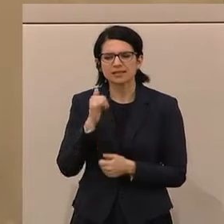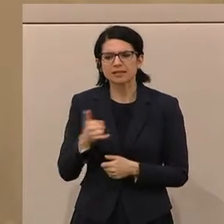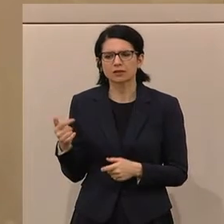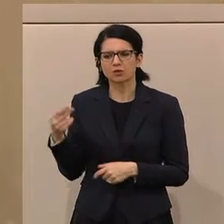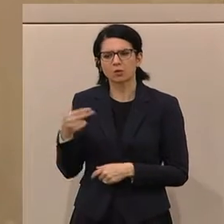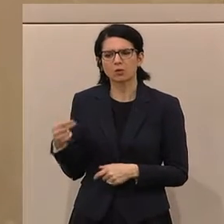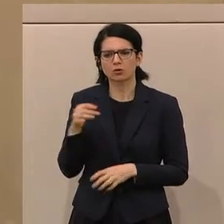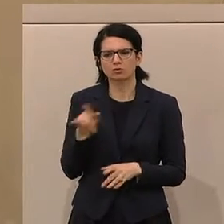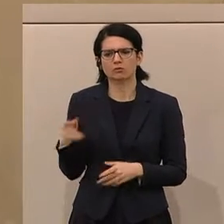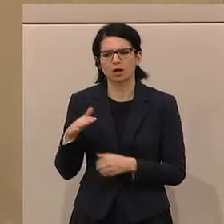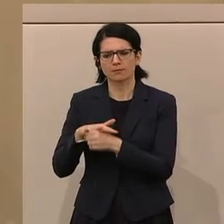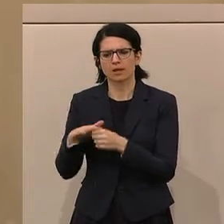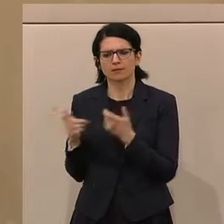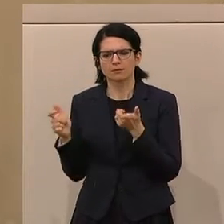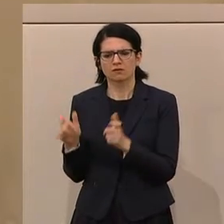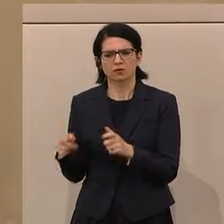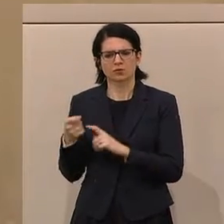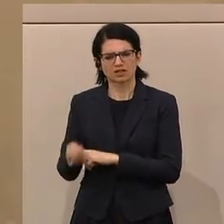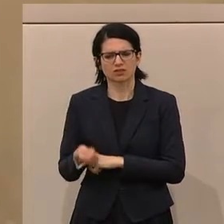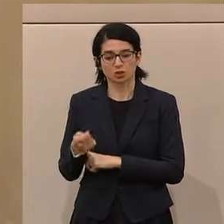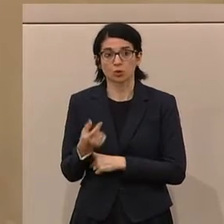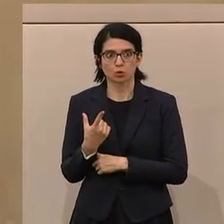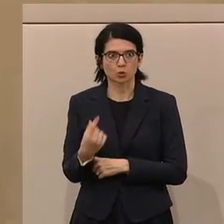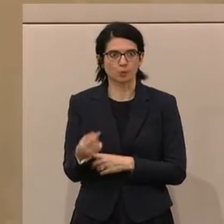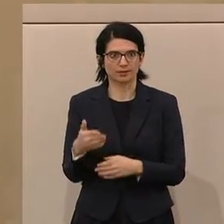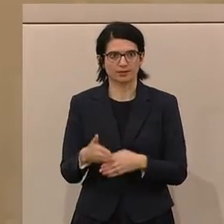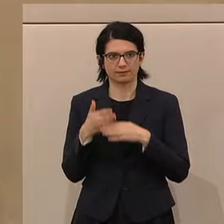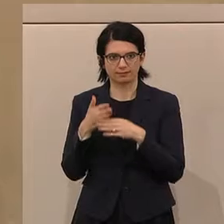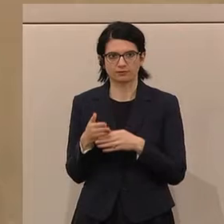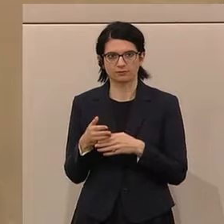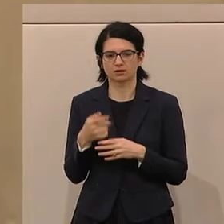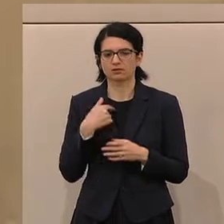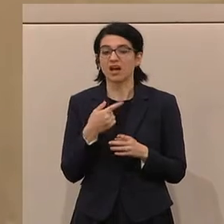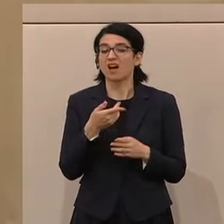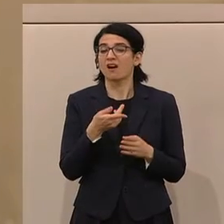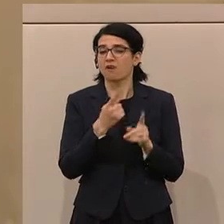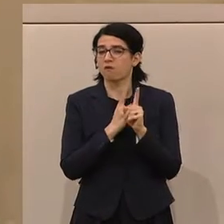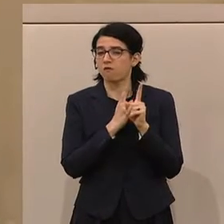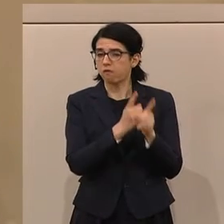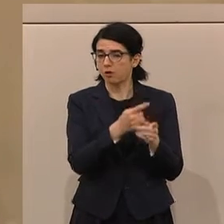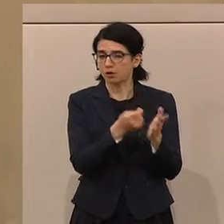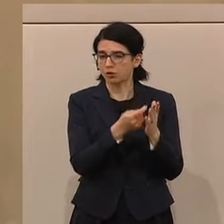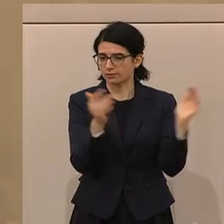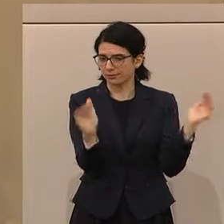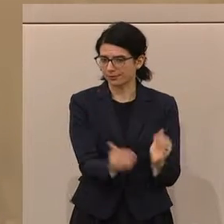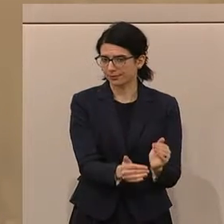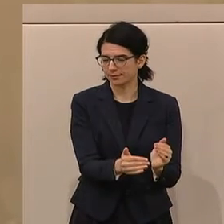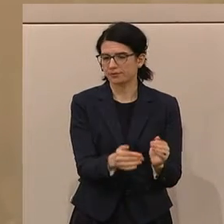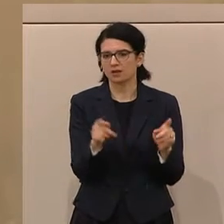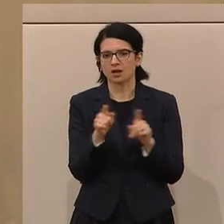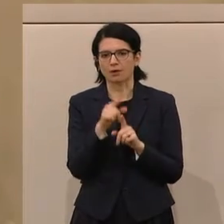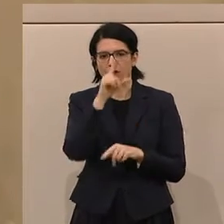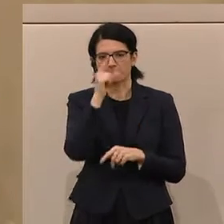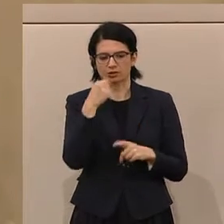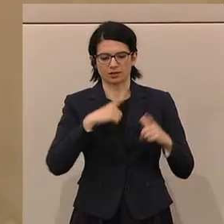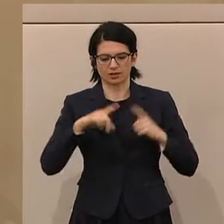Euro, der im Bereich der Prävention investiert wird, der hilft doppelt. Weil er einerseits Folgekosten im Gesundheitssystem reduziert, aber vor allem auch das